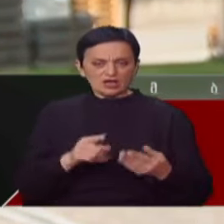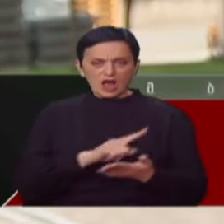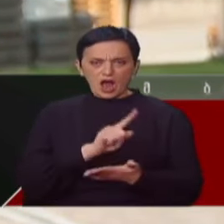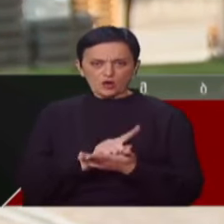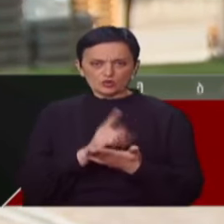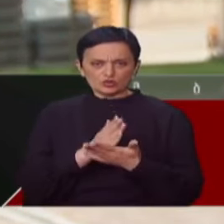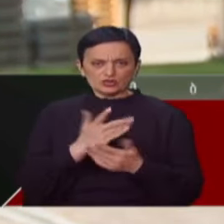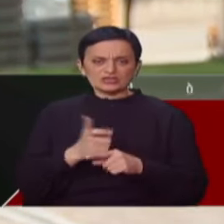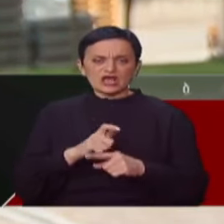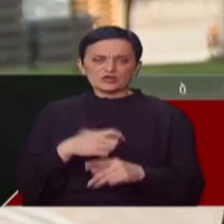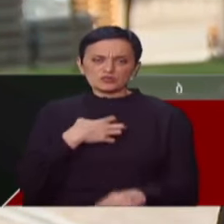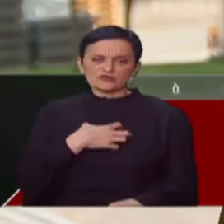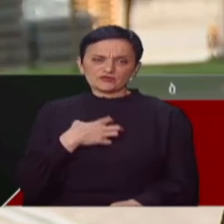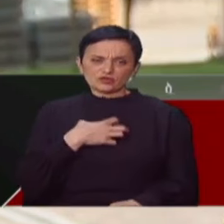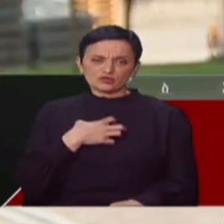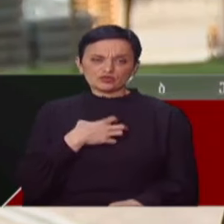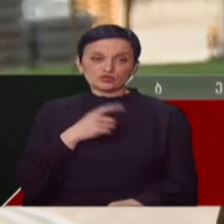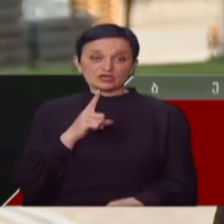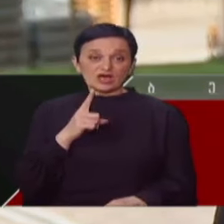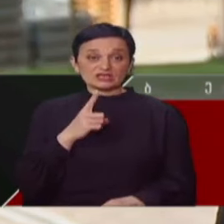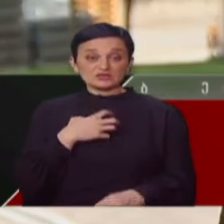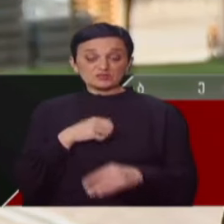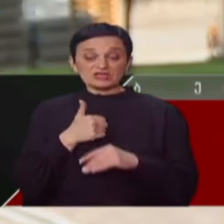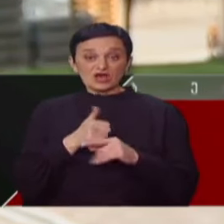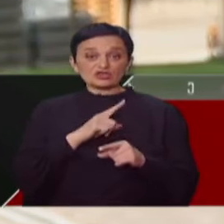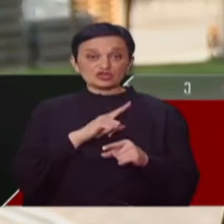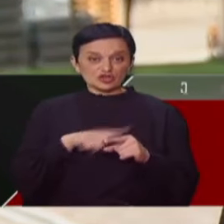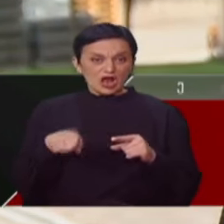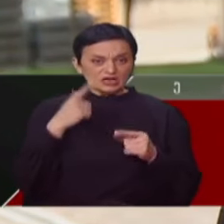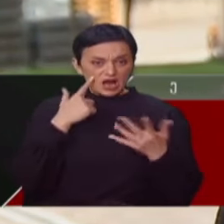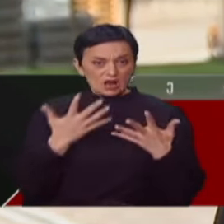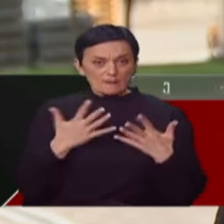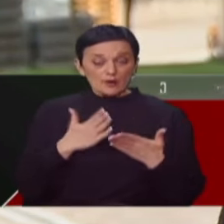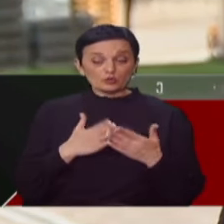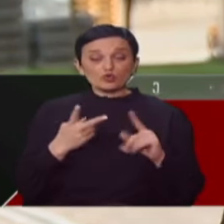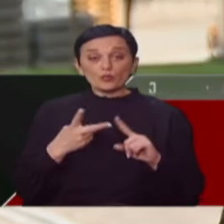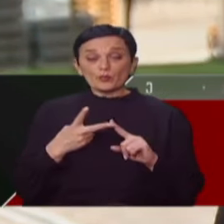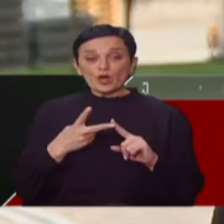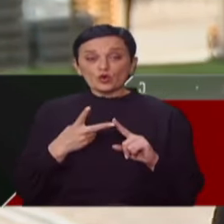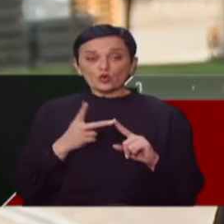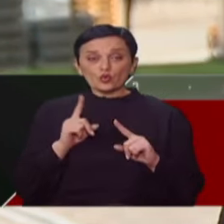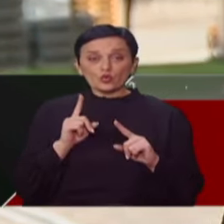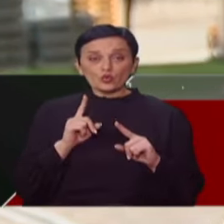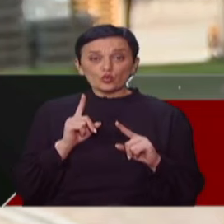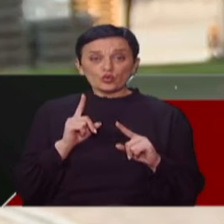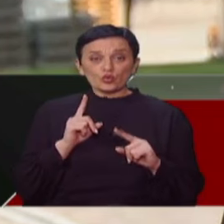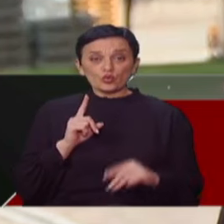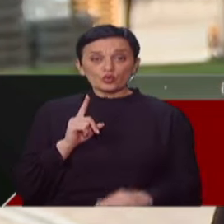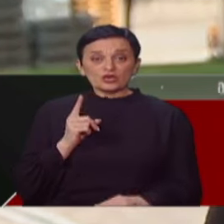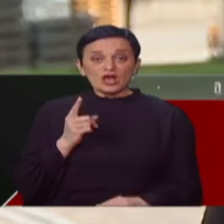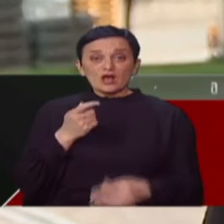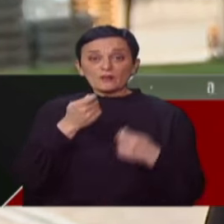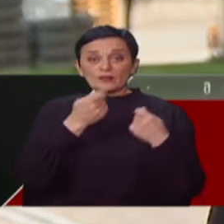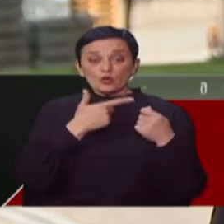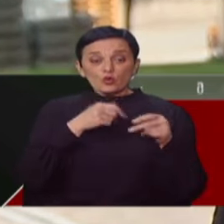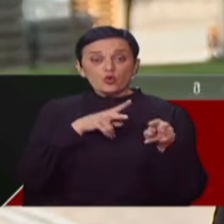წარმოადგენს ძალიან მნიშვნელოვანია ეს და რაც თავარია ძალიან ჩქარდა ეფექტურად ხდება მეორეს ის რომ მითი ყურძის